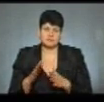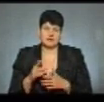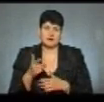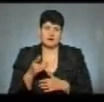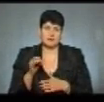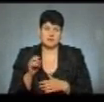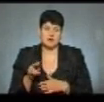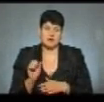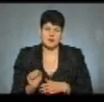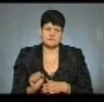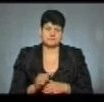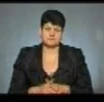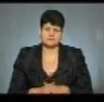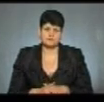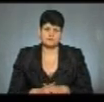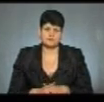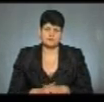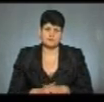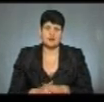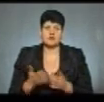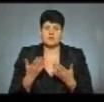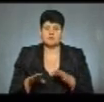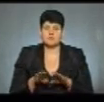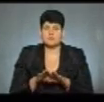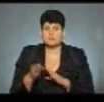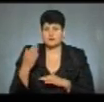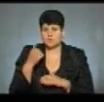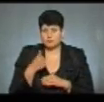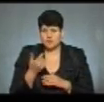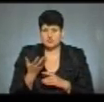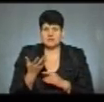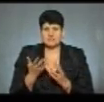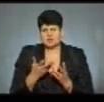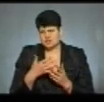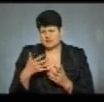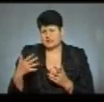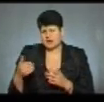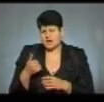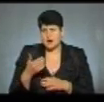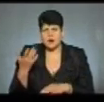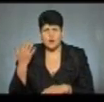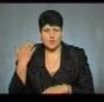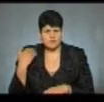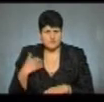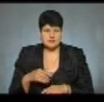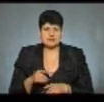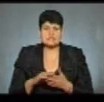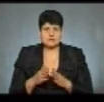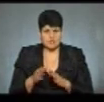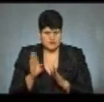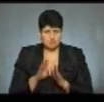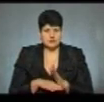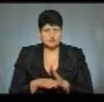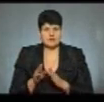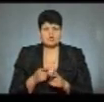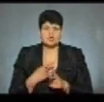А. А якщо ми порівняємо з минулим роком чи кілька років тому, чи ситуація